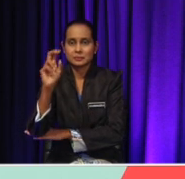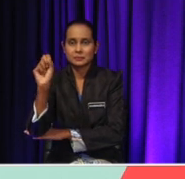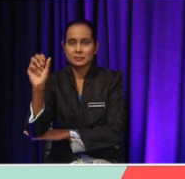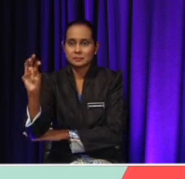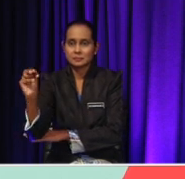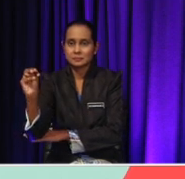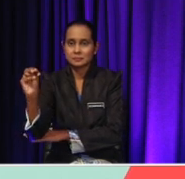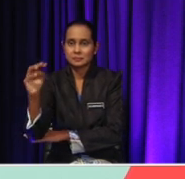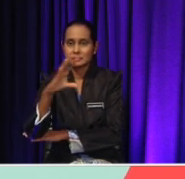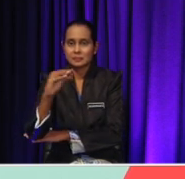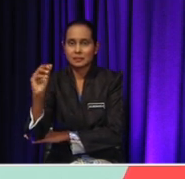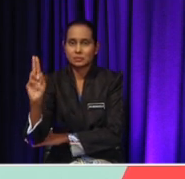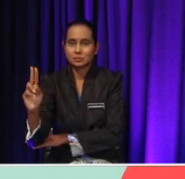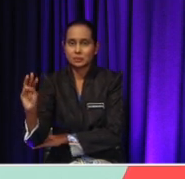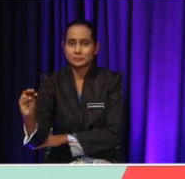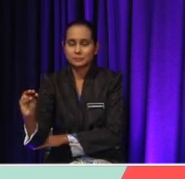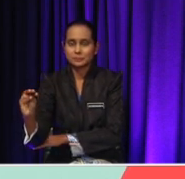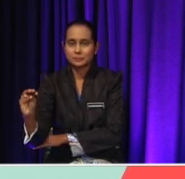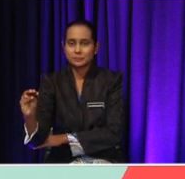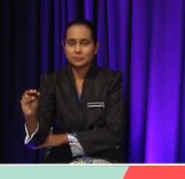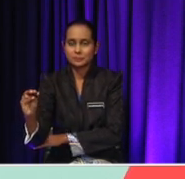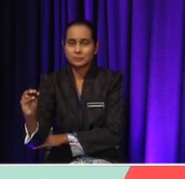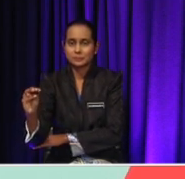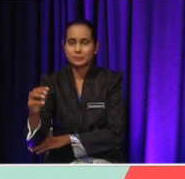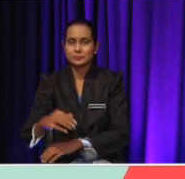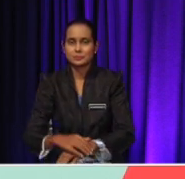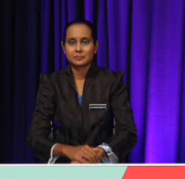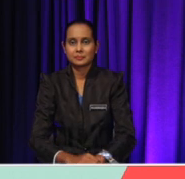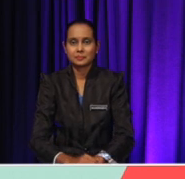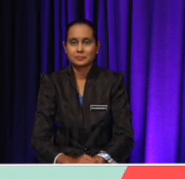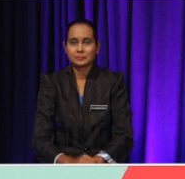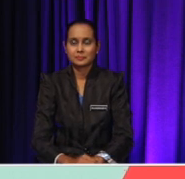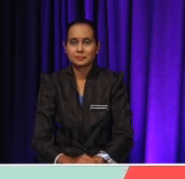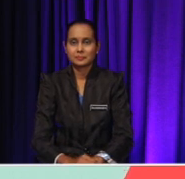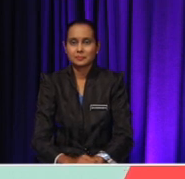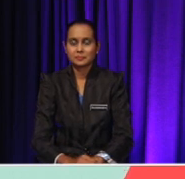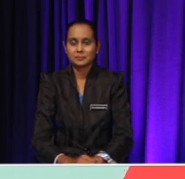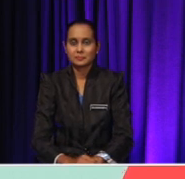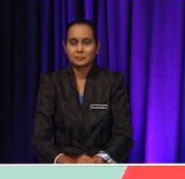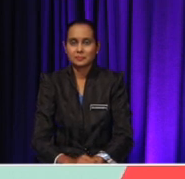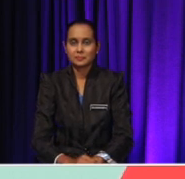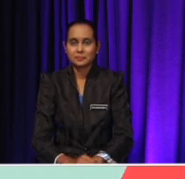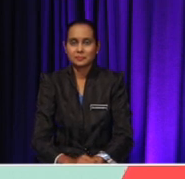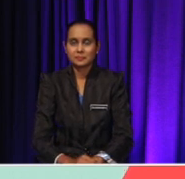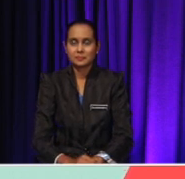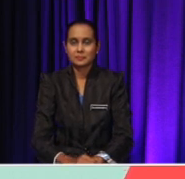dan University selain karyawan tamu di University kebangsaan Malaysia